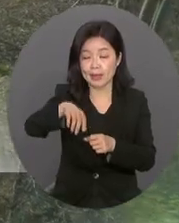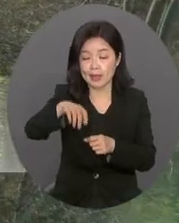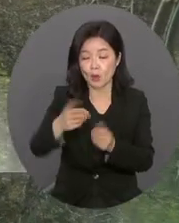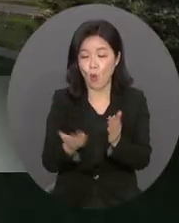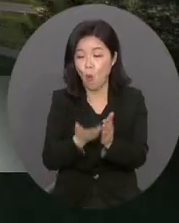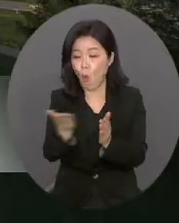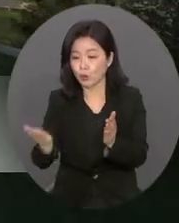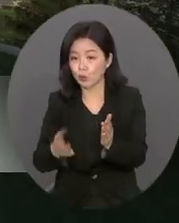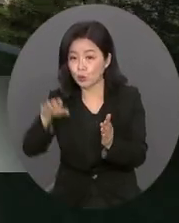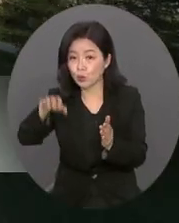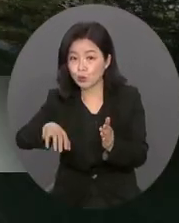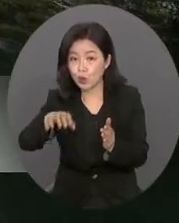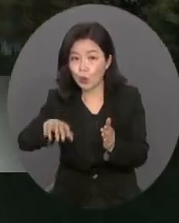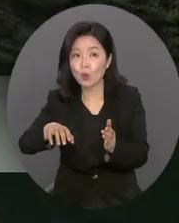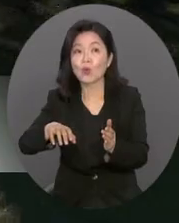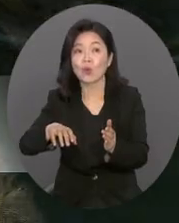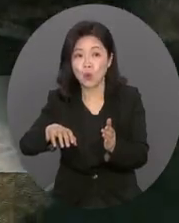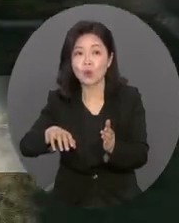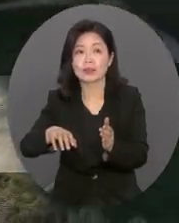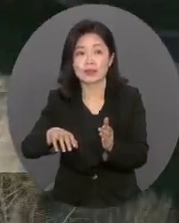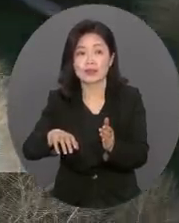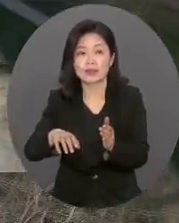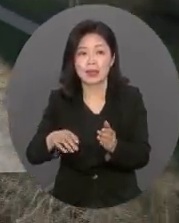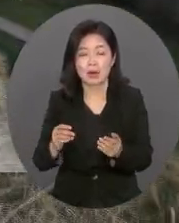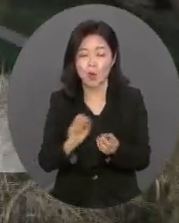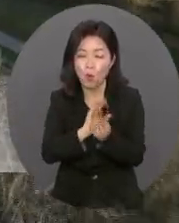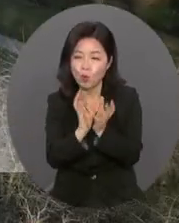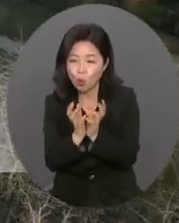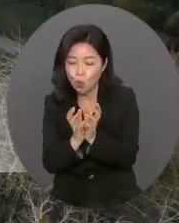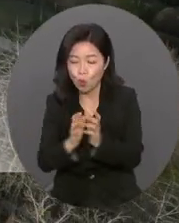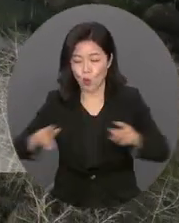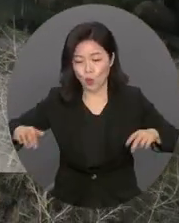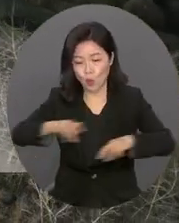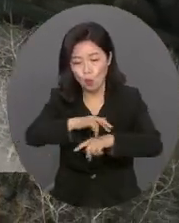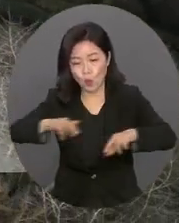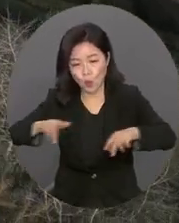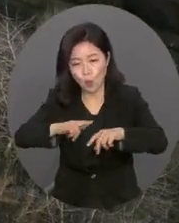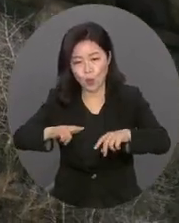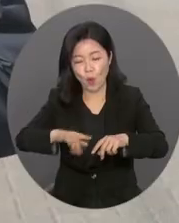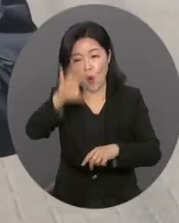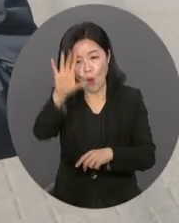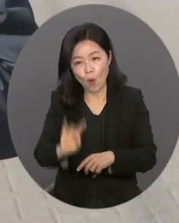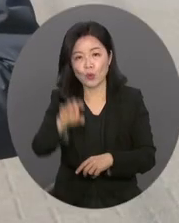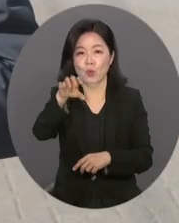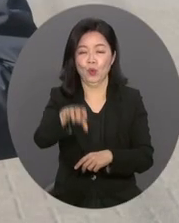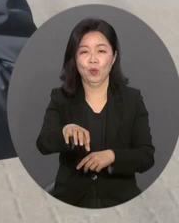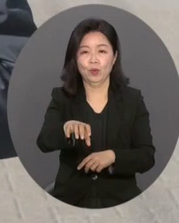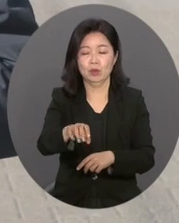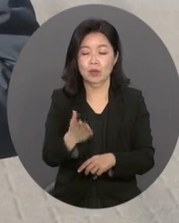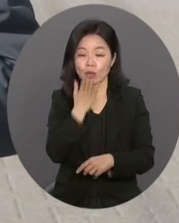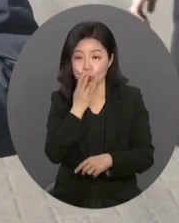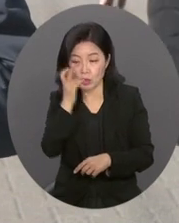호수공원 제팍은 정원과 호수, 산책로가 잘 어우러진 대표적인 그린 카본 지역의 하나입니다. 순천시는